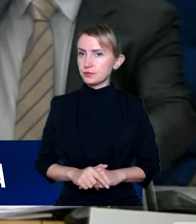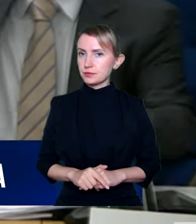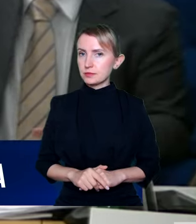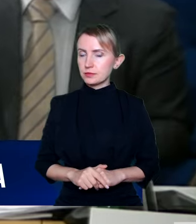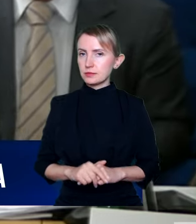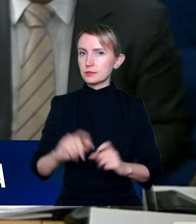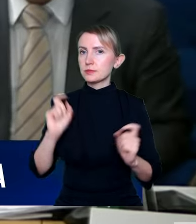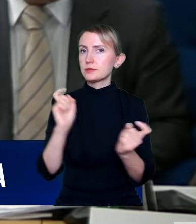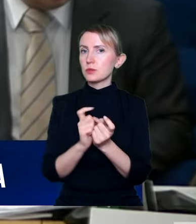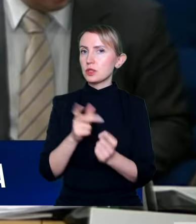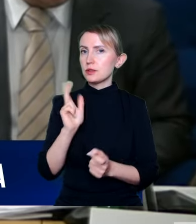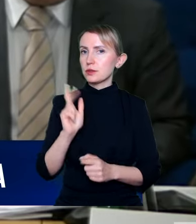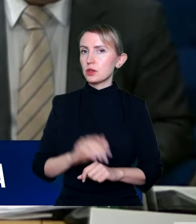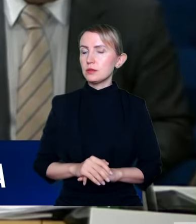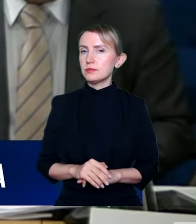jest przeciw?